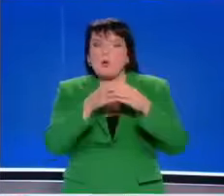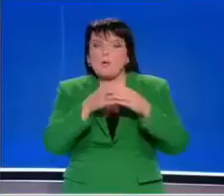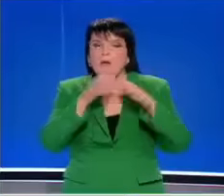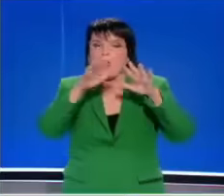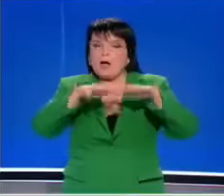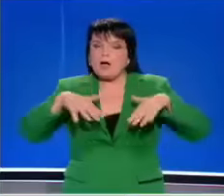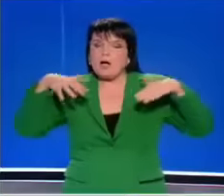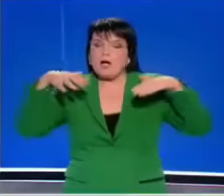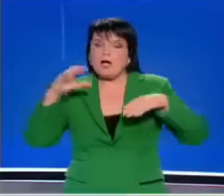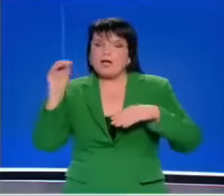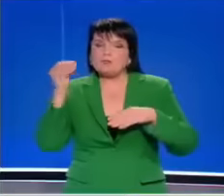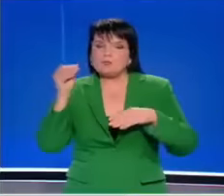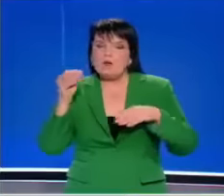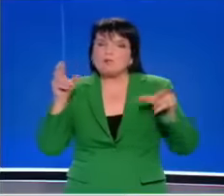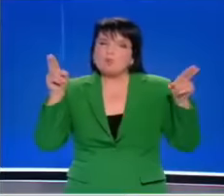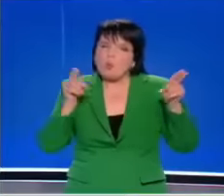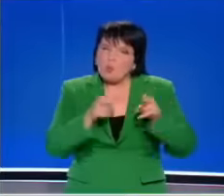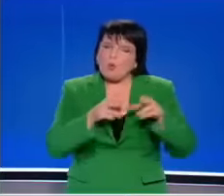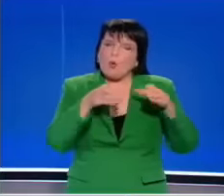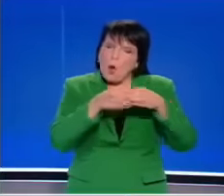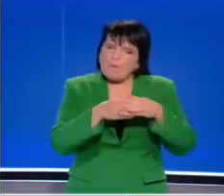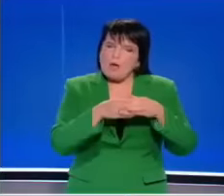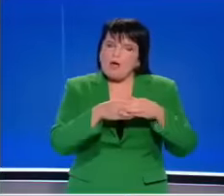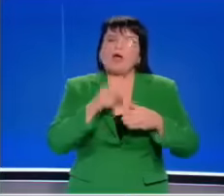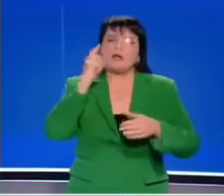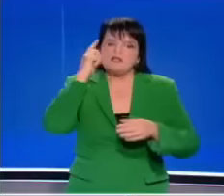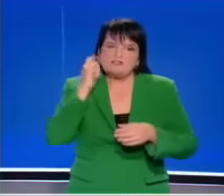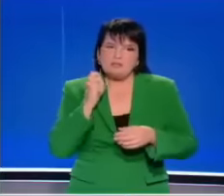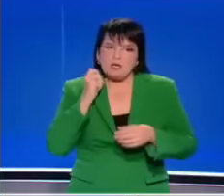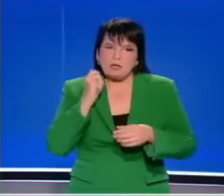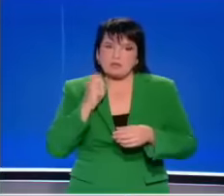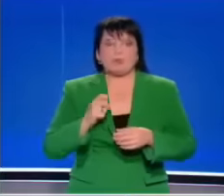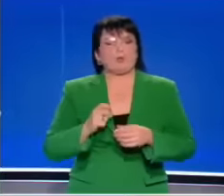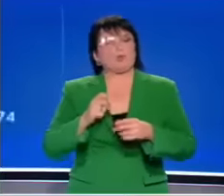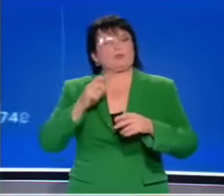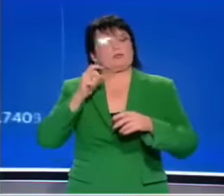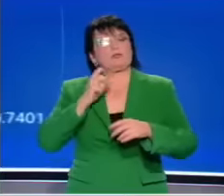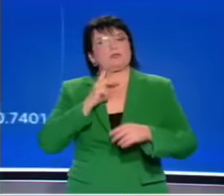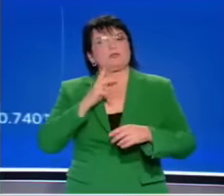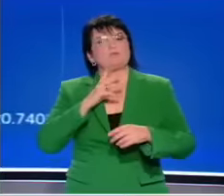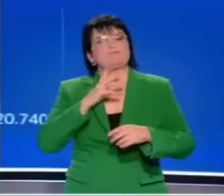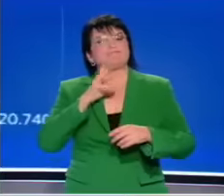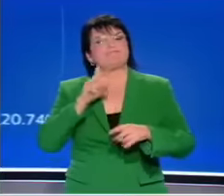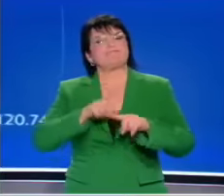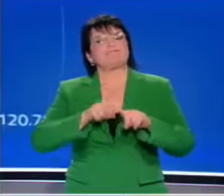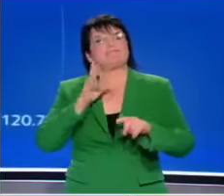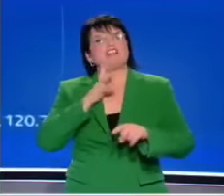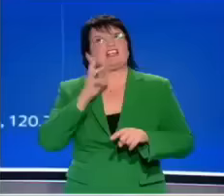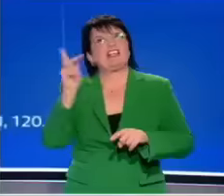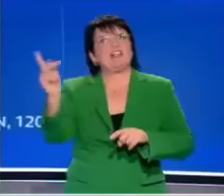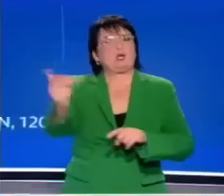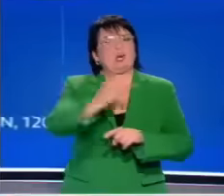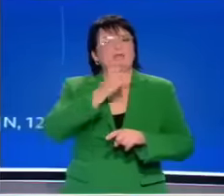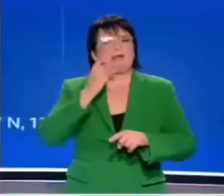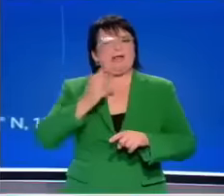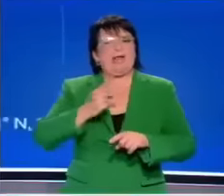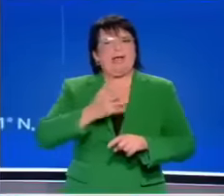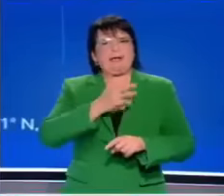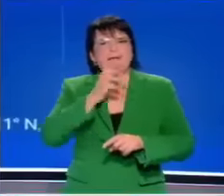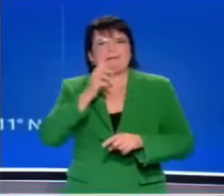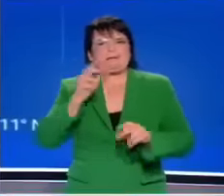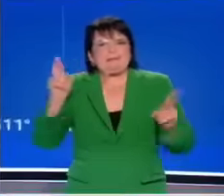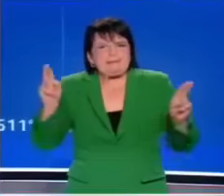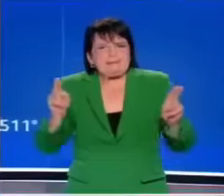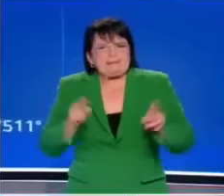ευρωκοινοβούλιο ε το γνωρίζουμε αυτό αλλά σε μία κοινωνία η οποία έχει γίνει νία λιτότητας και η οποία κάνει